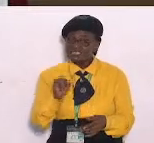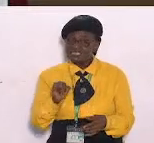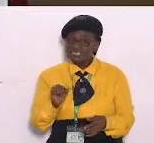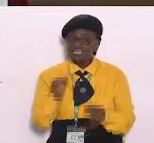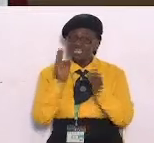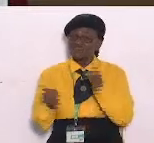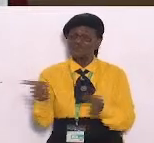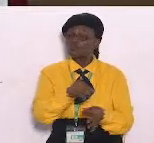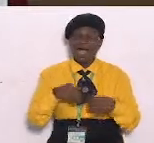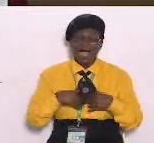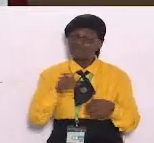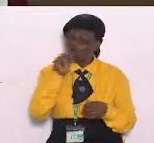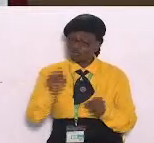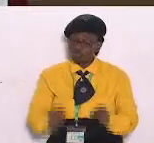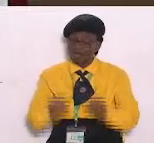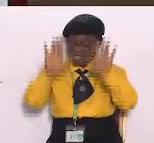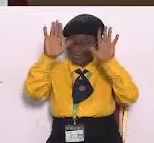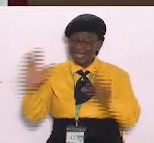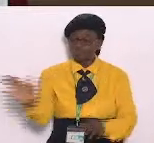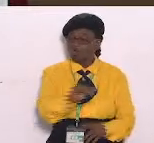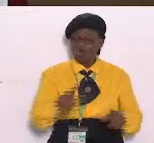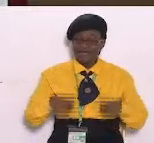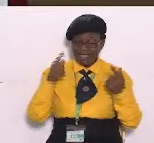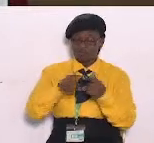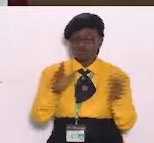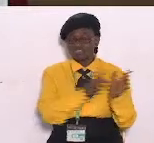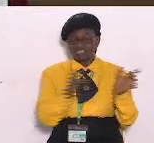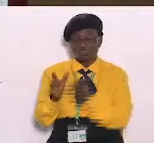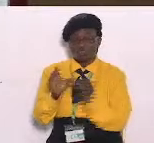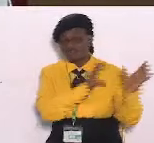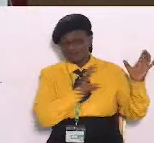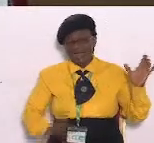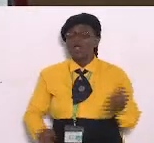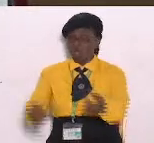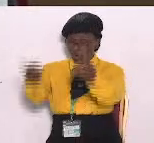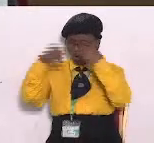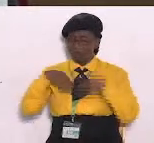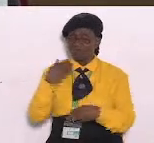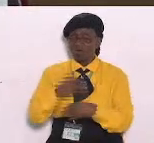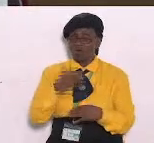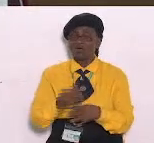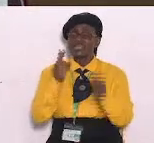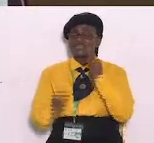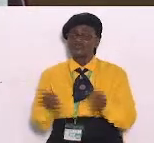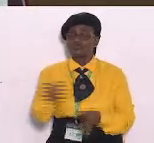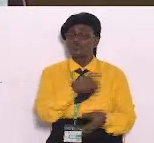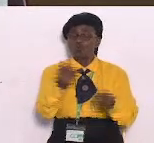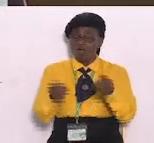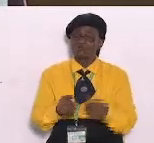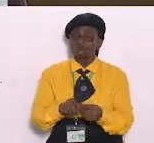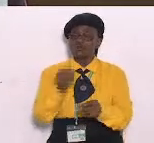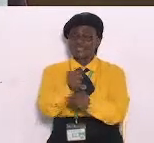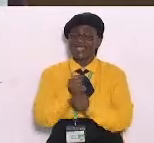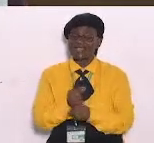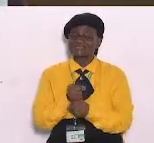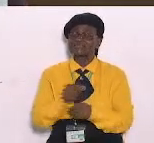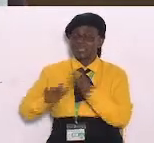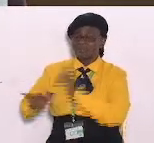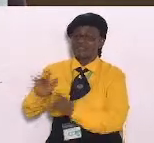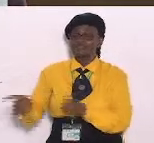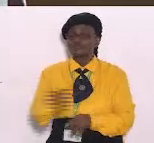demander à ceux qui n'ont pas encore donné leur vie à Jésus de donner leur vie à Jésus s'ils